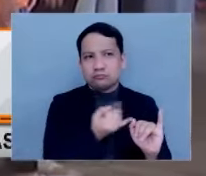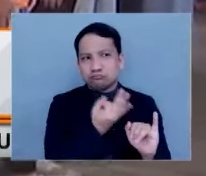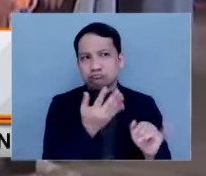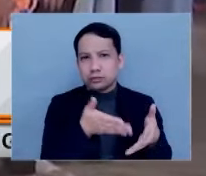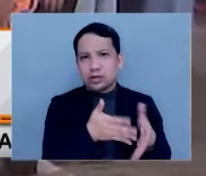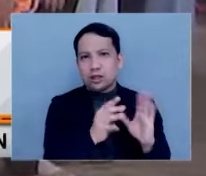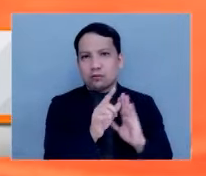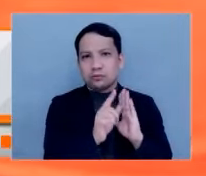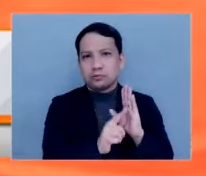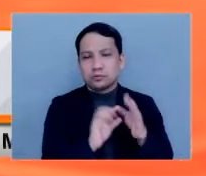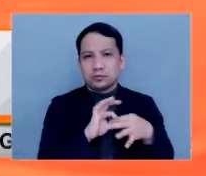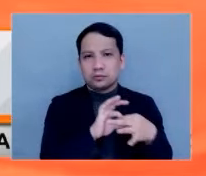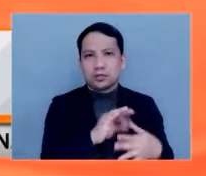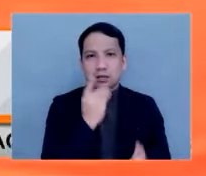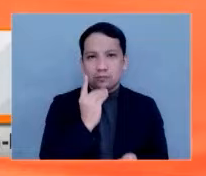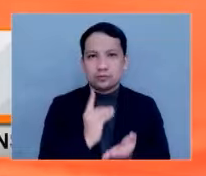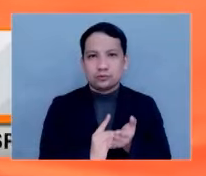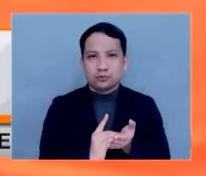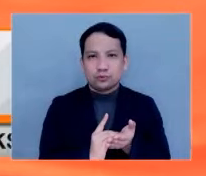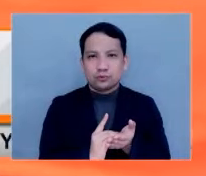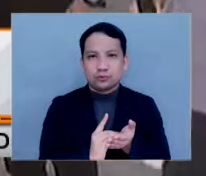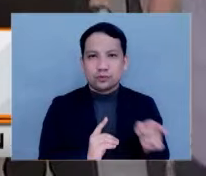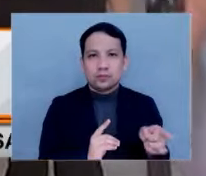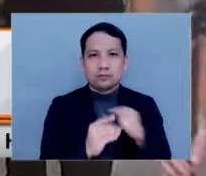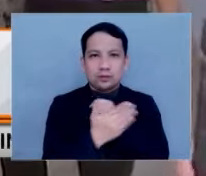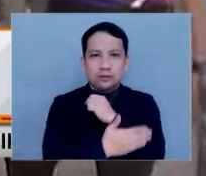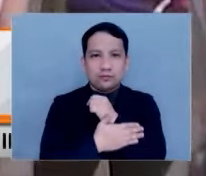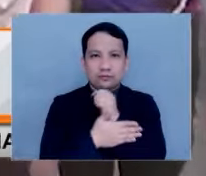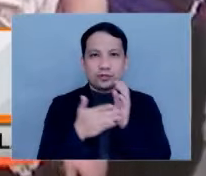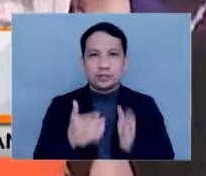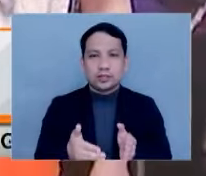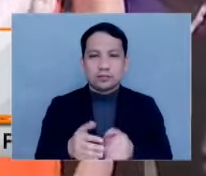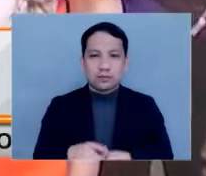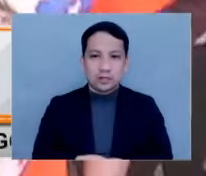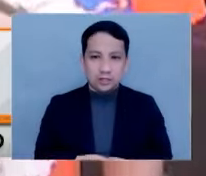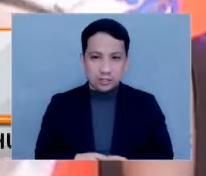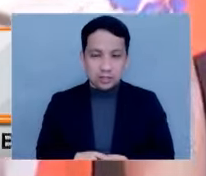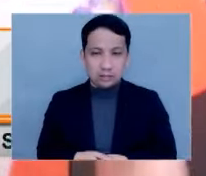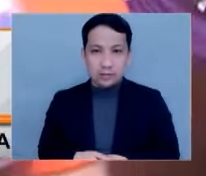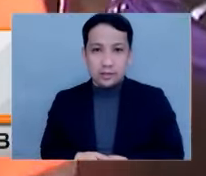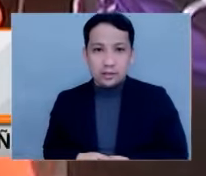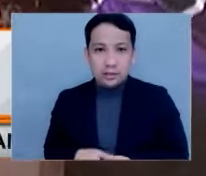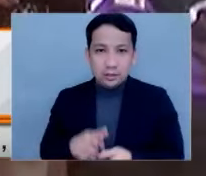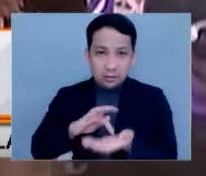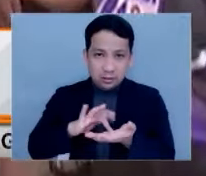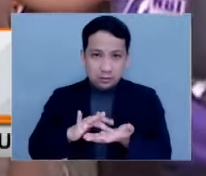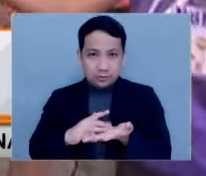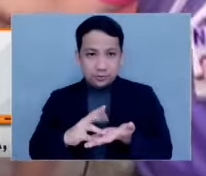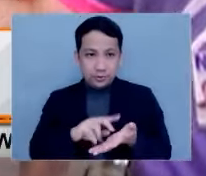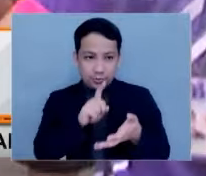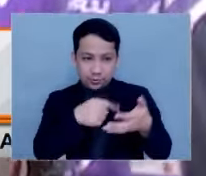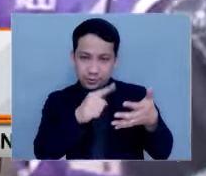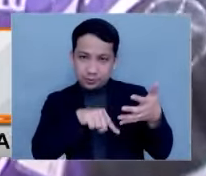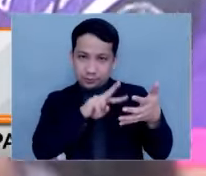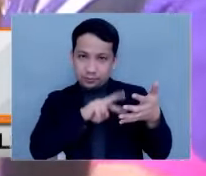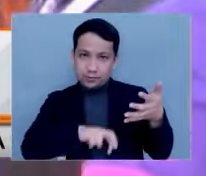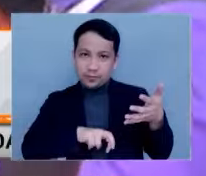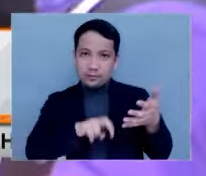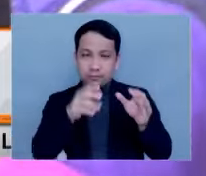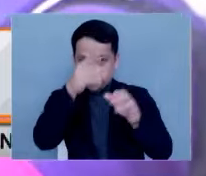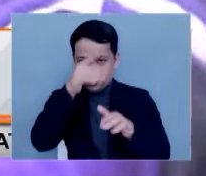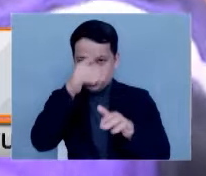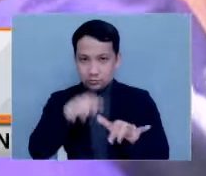may kaukulang dokumento ang mga hinuling foreigner. Sa ilalim sa digital forensic examination sa mga nakumpiskang computer at mga